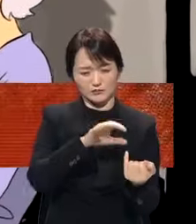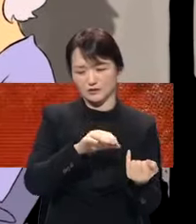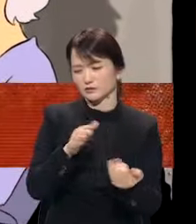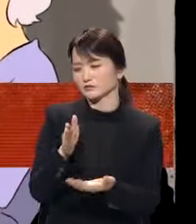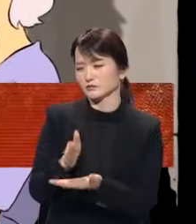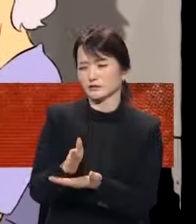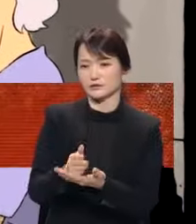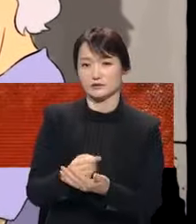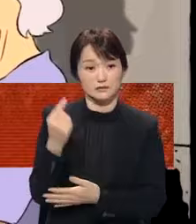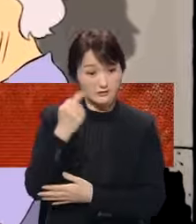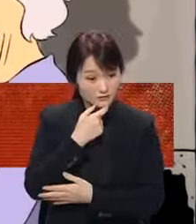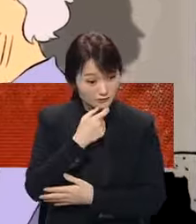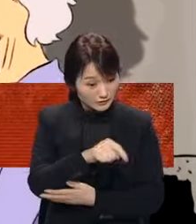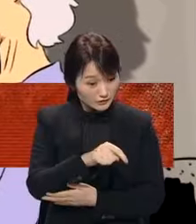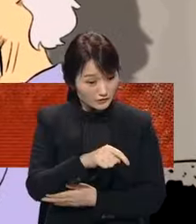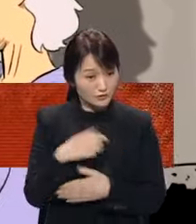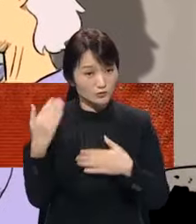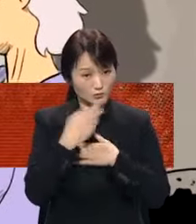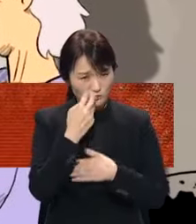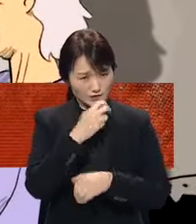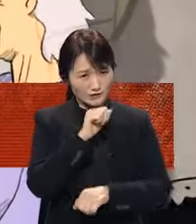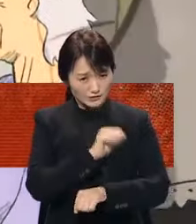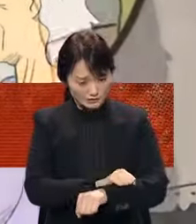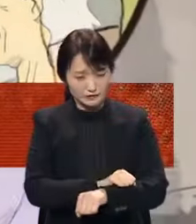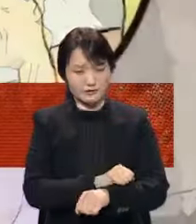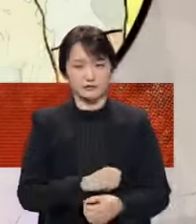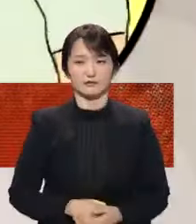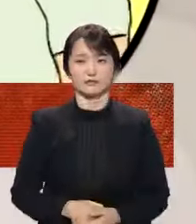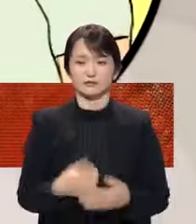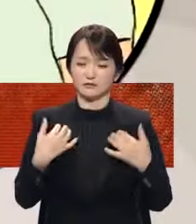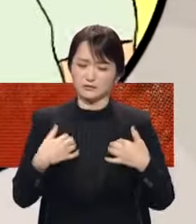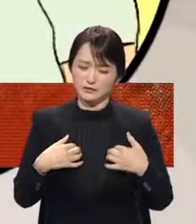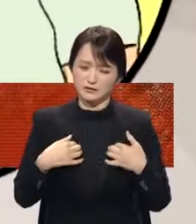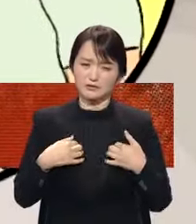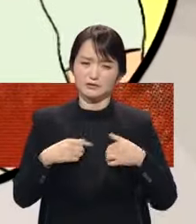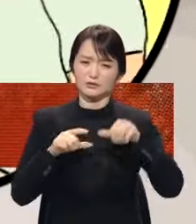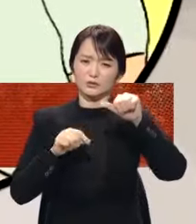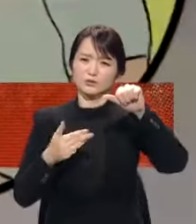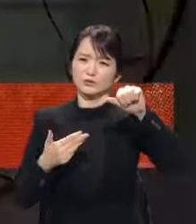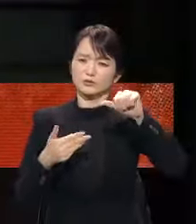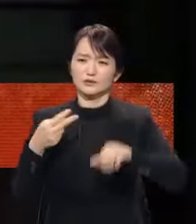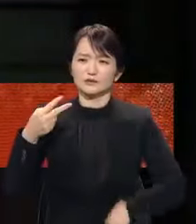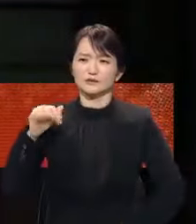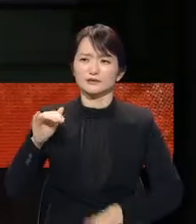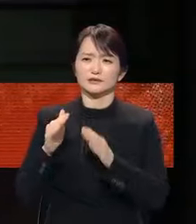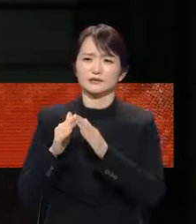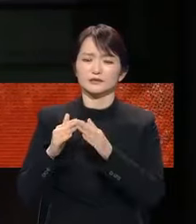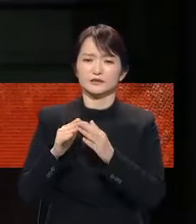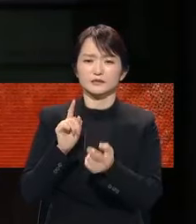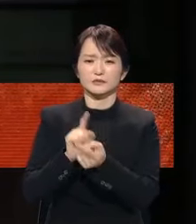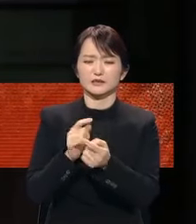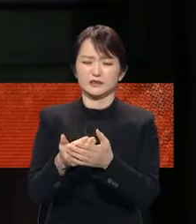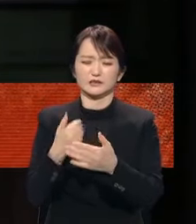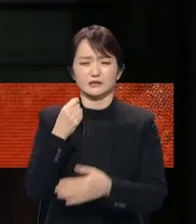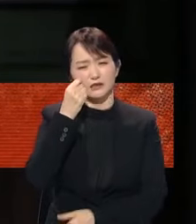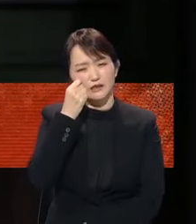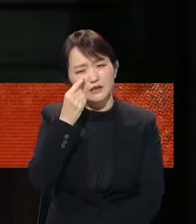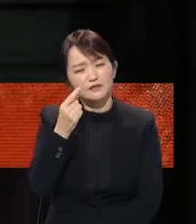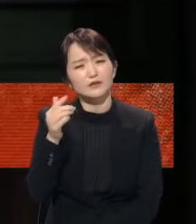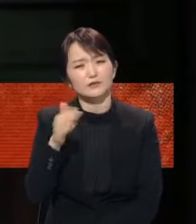말 듣기 싫으면 네가 관리를 잘했어야지 하신답니다. 명절이든 어버이날이든 지금 시가 식구 만나기 한 날 전부터 스트레스를